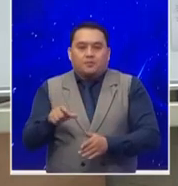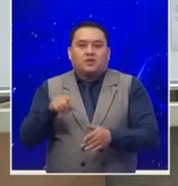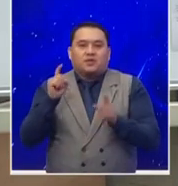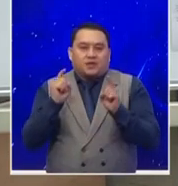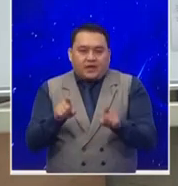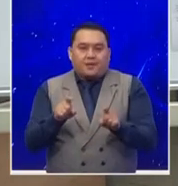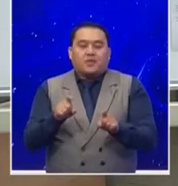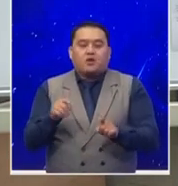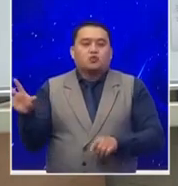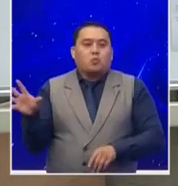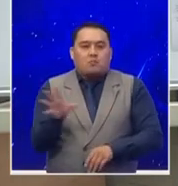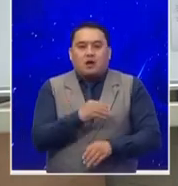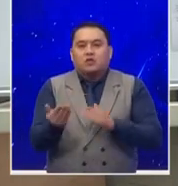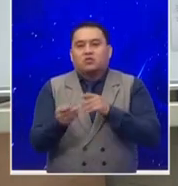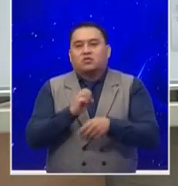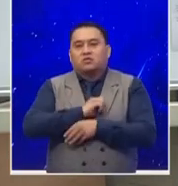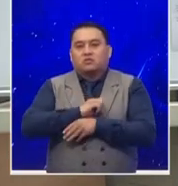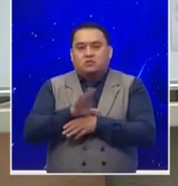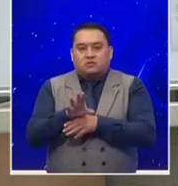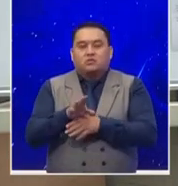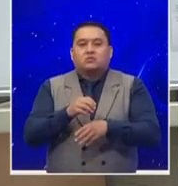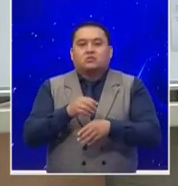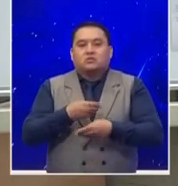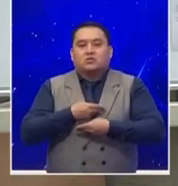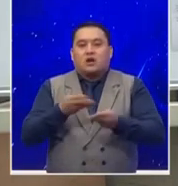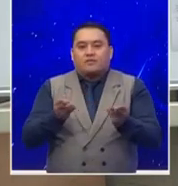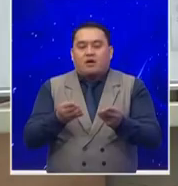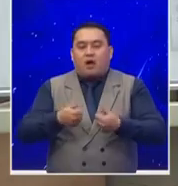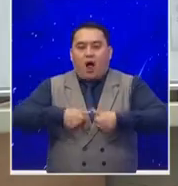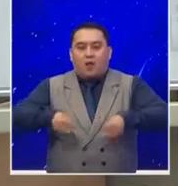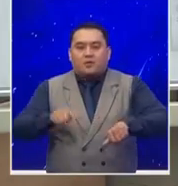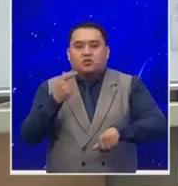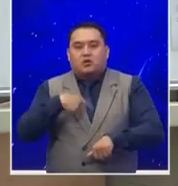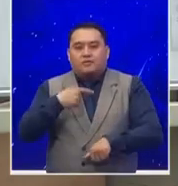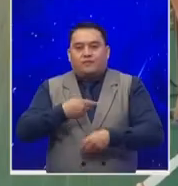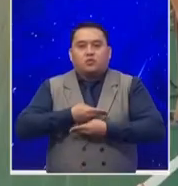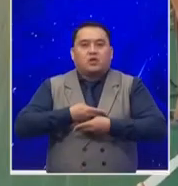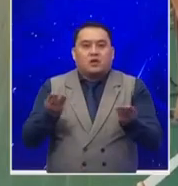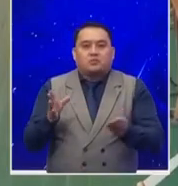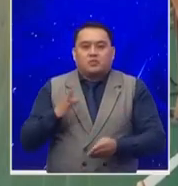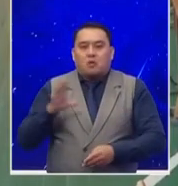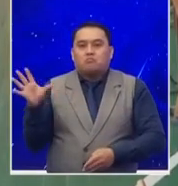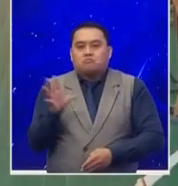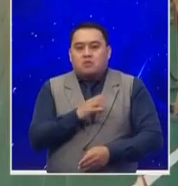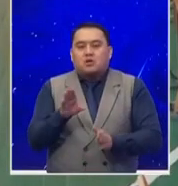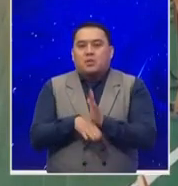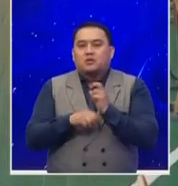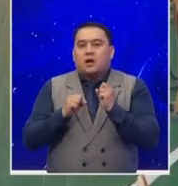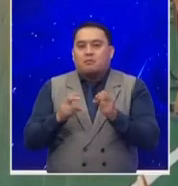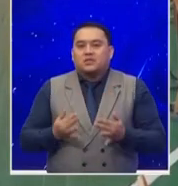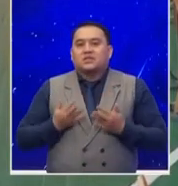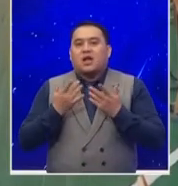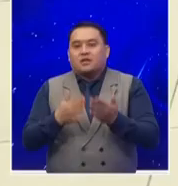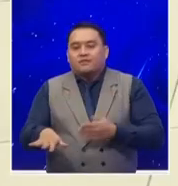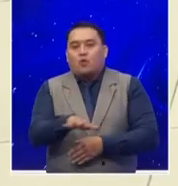тұр. Сол кісілердің бәріне шақыру билеттері таратылды. Комиссия мүшелері өздері барып таратып шықты. Барлық өрт қауіпсіздігі талаптары